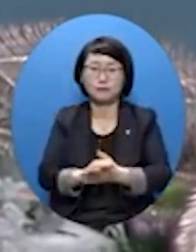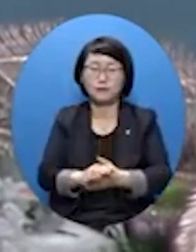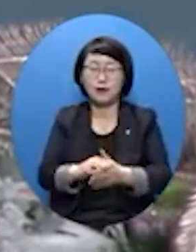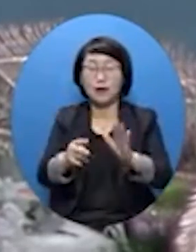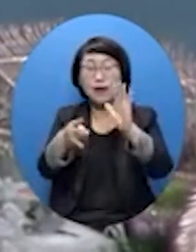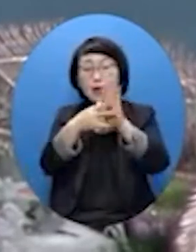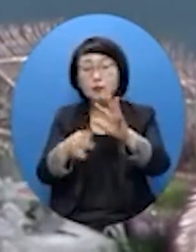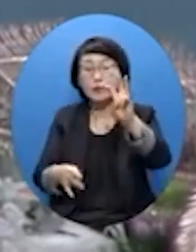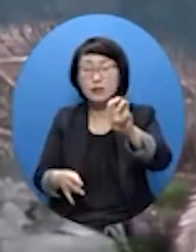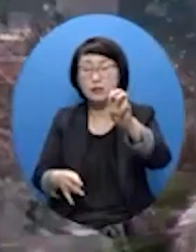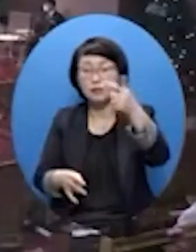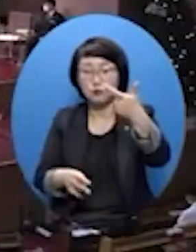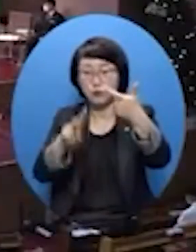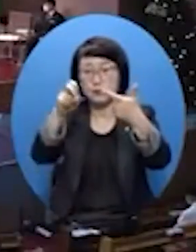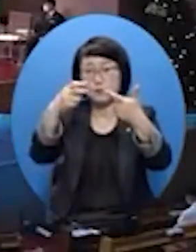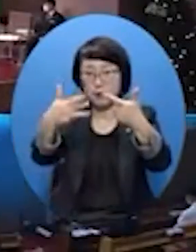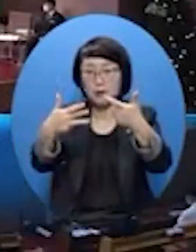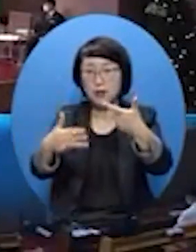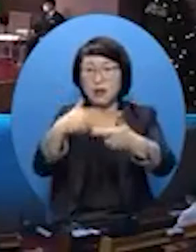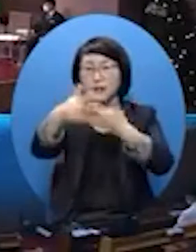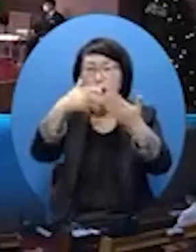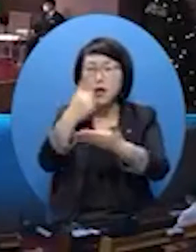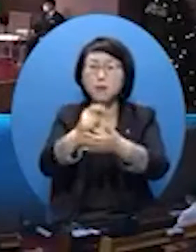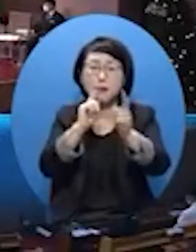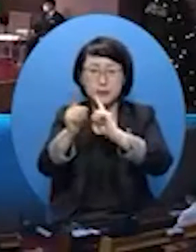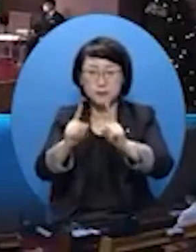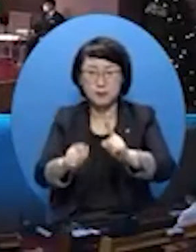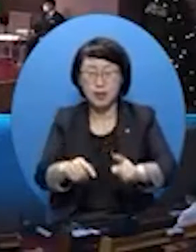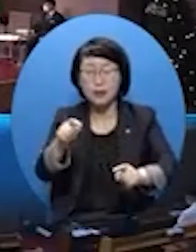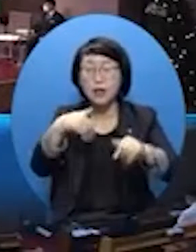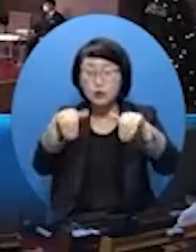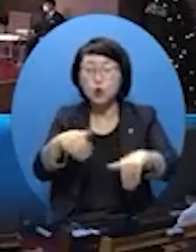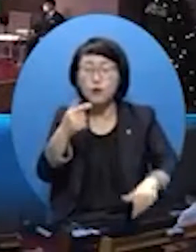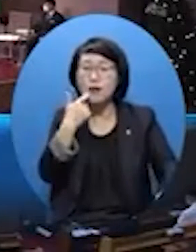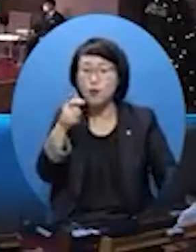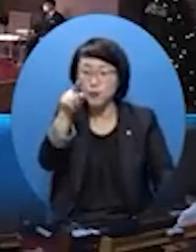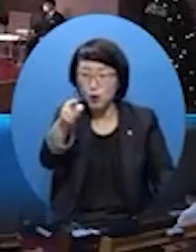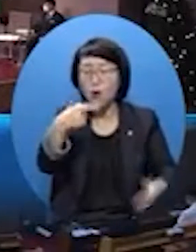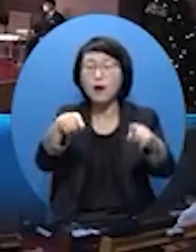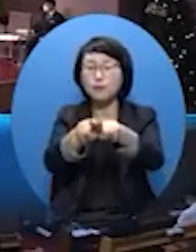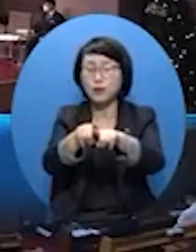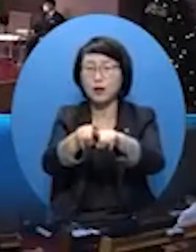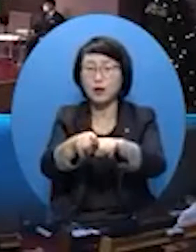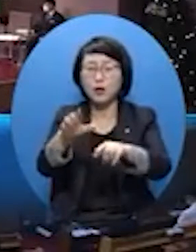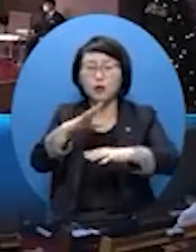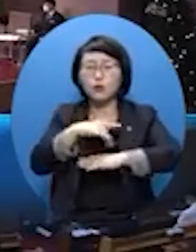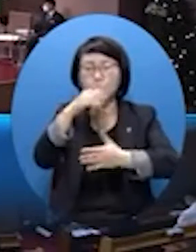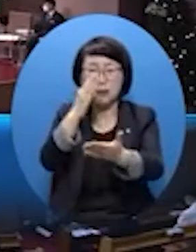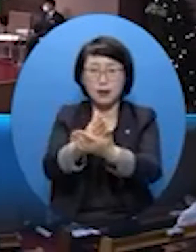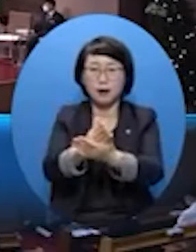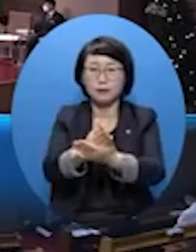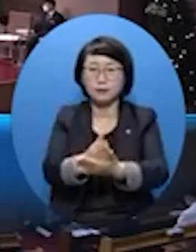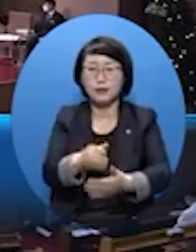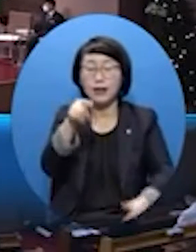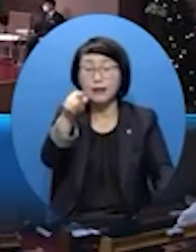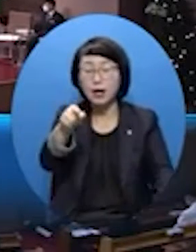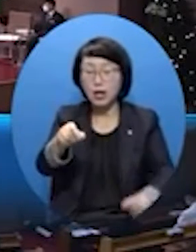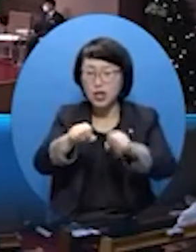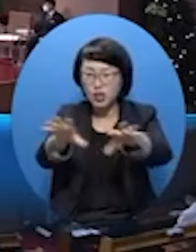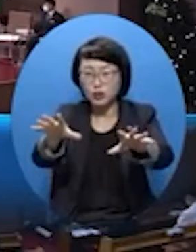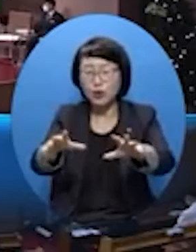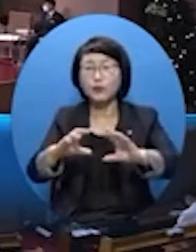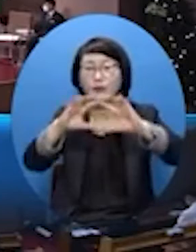예레미야 46장 28절입니다. 야훼의 말씀이니라. 내 종 야곱아 내가 너와 함께 있나니 두려워하지 말라. 내가